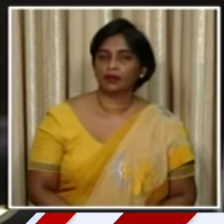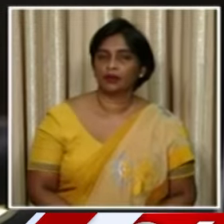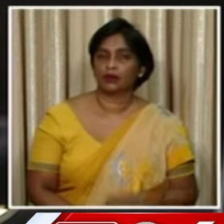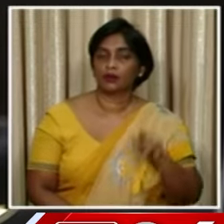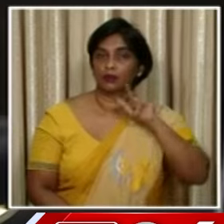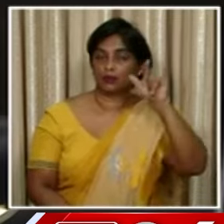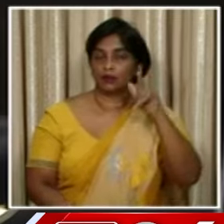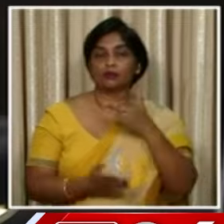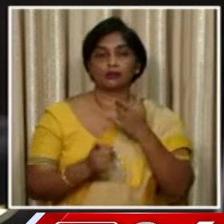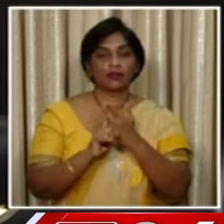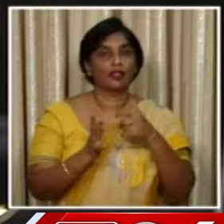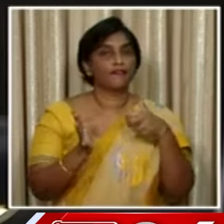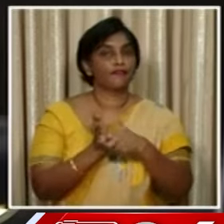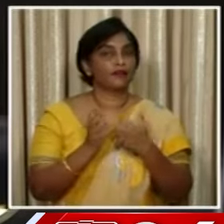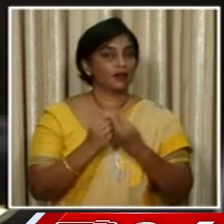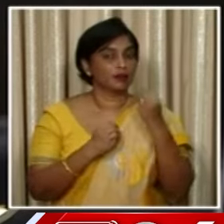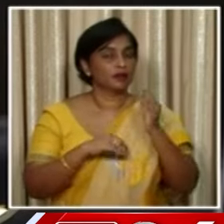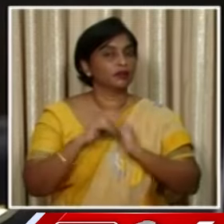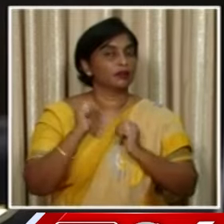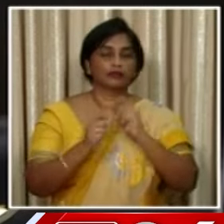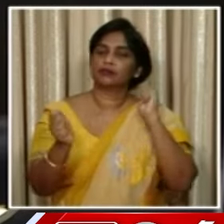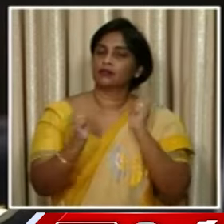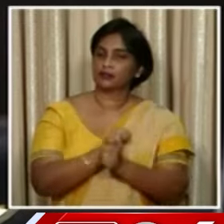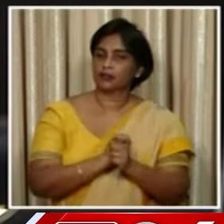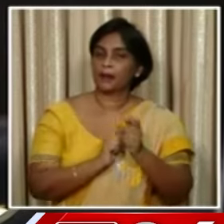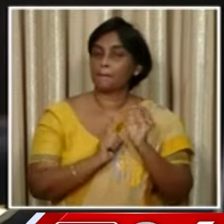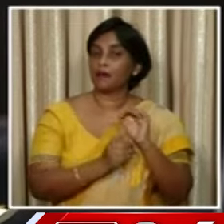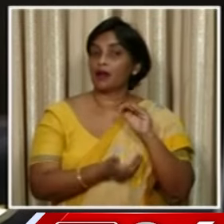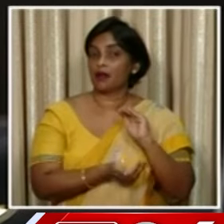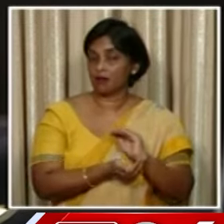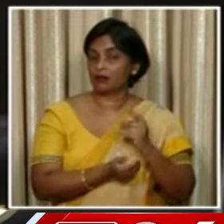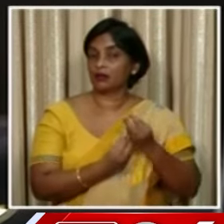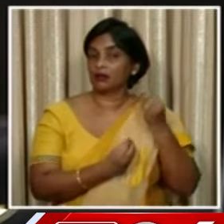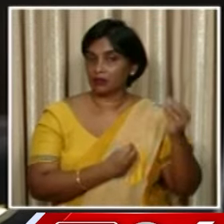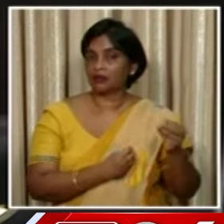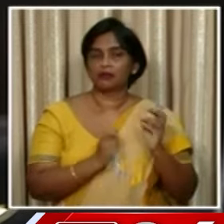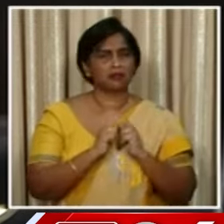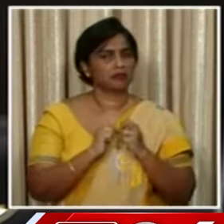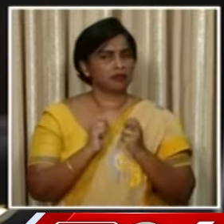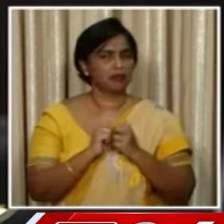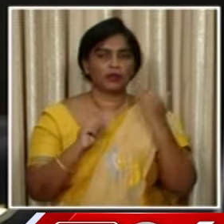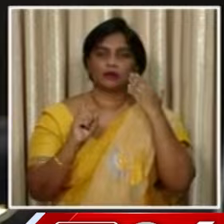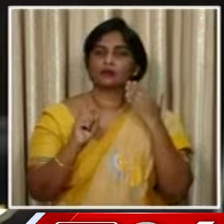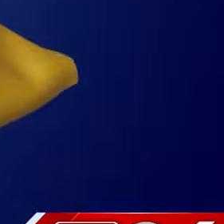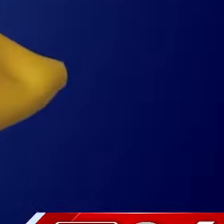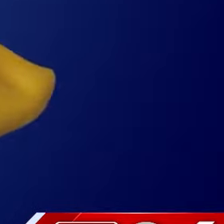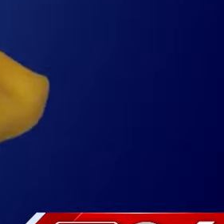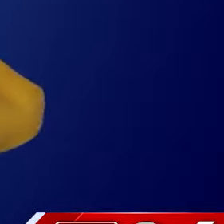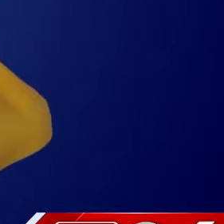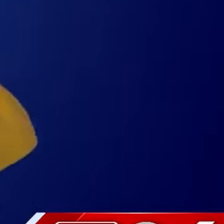විදේශිකයන්ට ගුවන්තොටු පොලේ වීසා ලබාදීමේ ක්‍රමය වෙනස් කරන පුද්ගලික ආයතනයට ලබාදීමේ ඇති වූ ආන්දෝලන සිද්ධියක් සම්බන්ධයෙන්